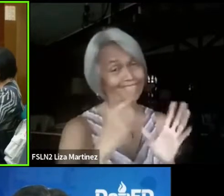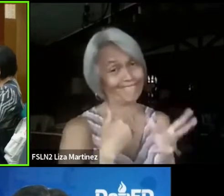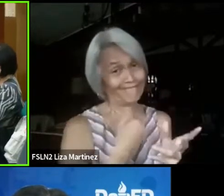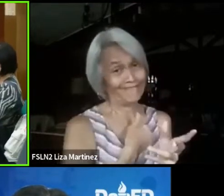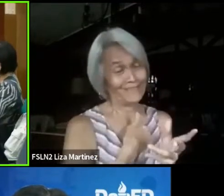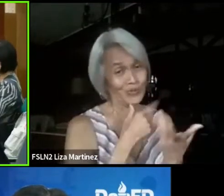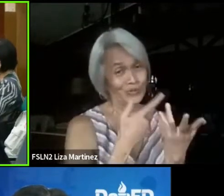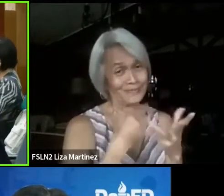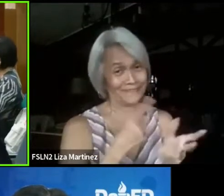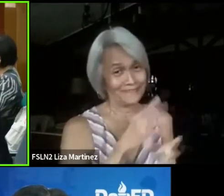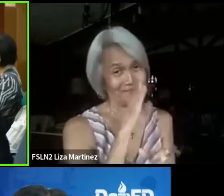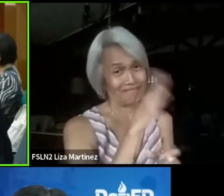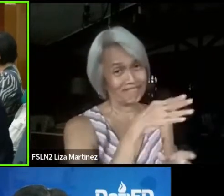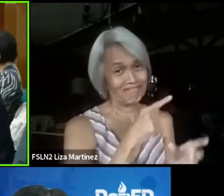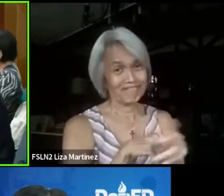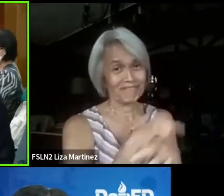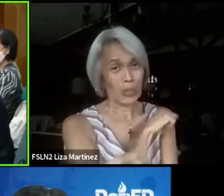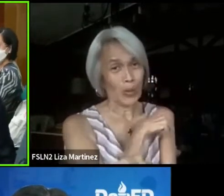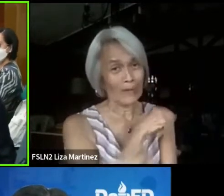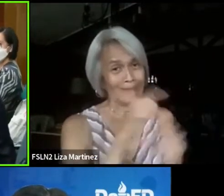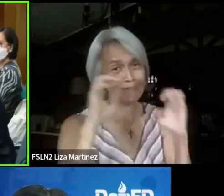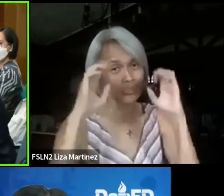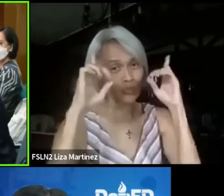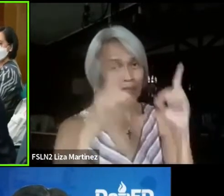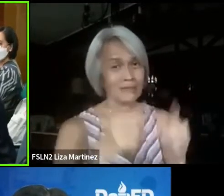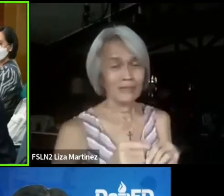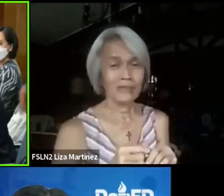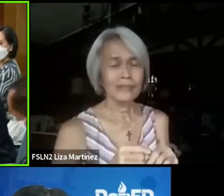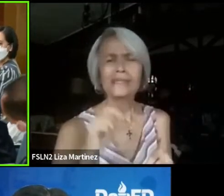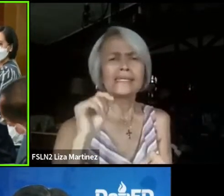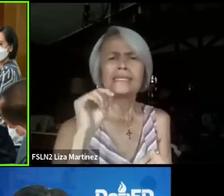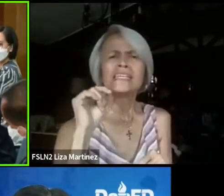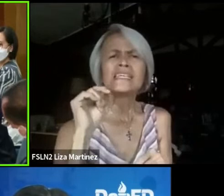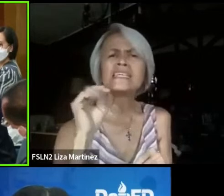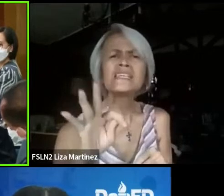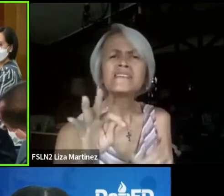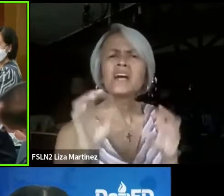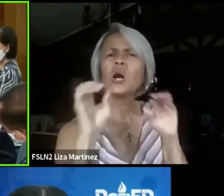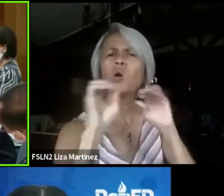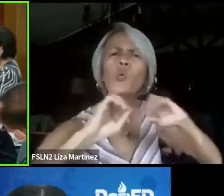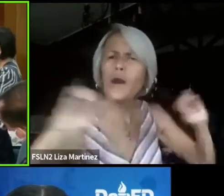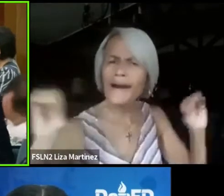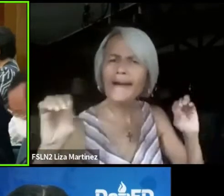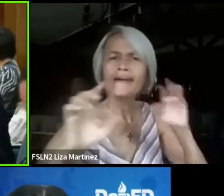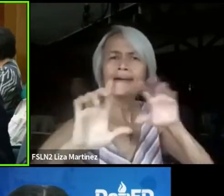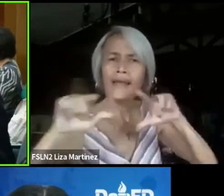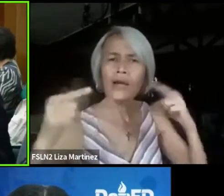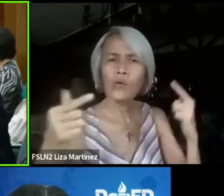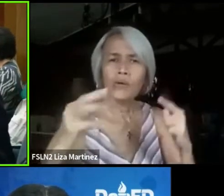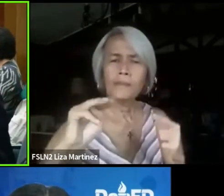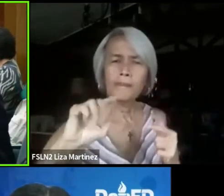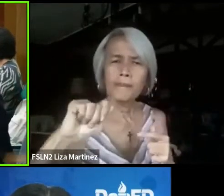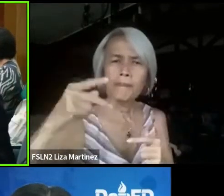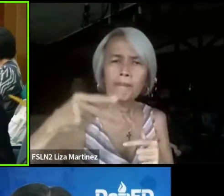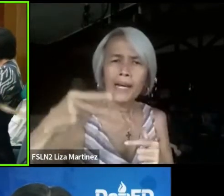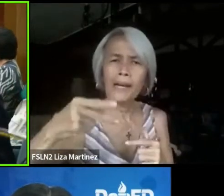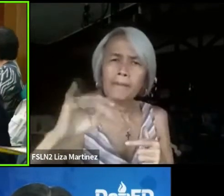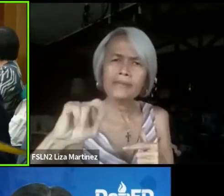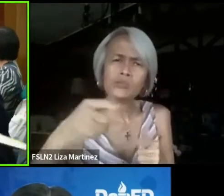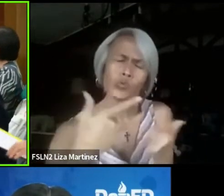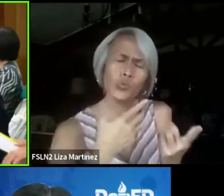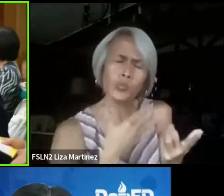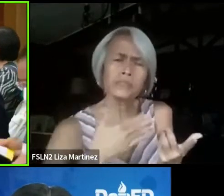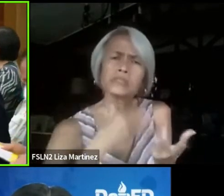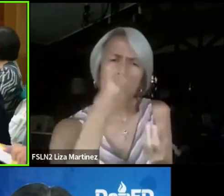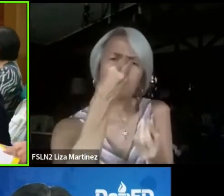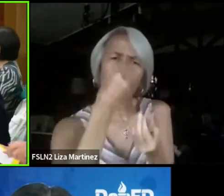quality of education yung nahabol natin. At the end of the day, kung walang language mapping o hindi complete, you can advise the committee rin so we can move